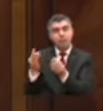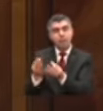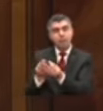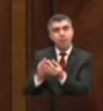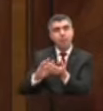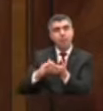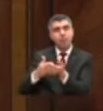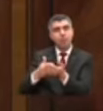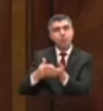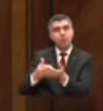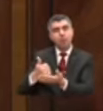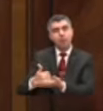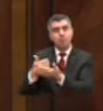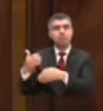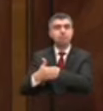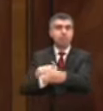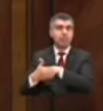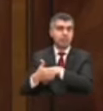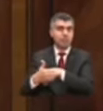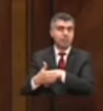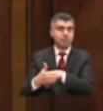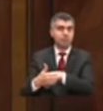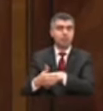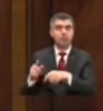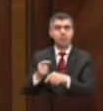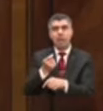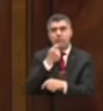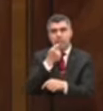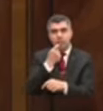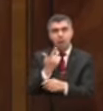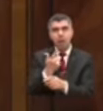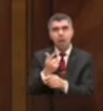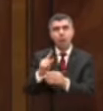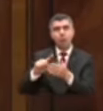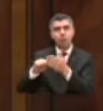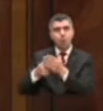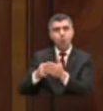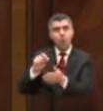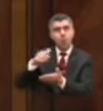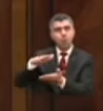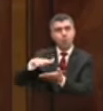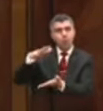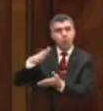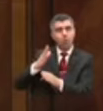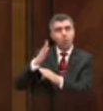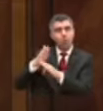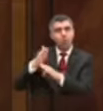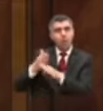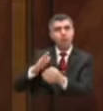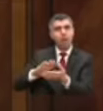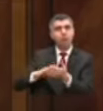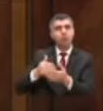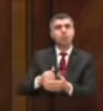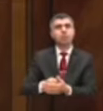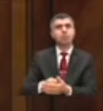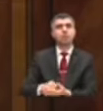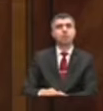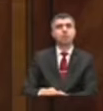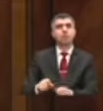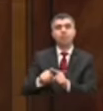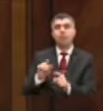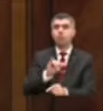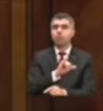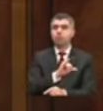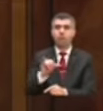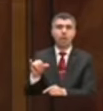توفي بالنفقات ديالها ديال الدواء وديال الضوء وديال البوطه وديال السكر وديال السفر وما كاينش شي قطاع